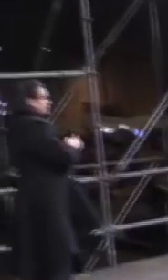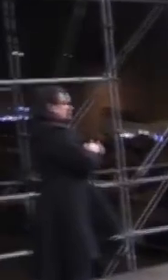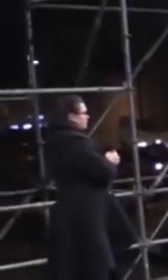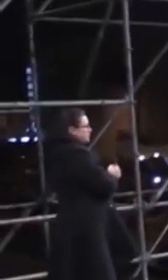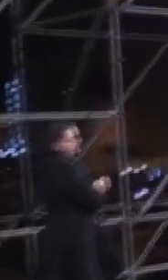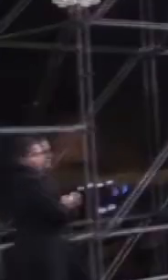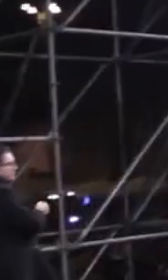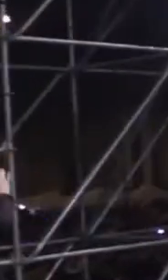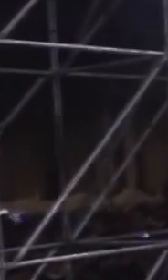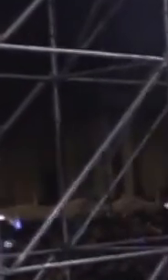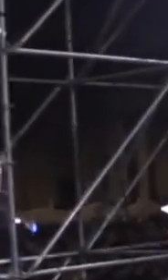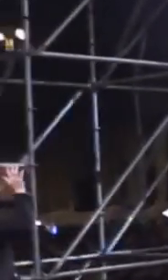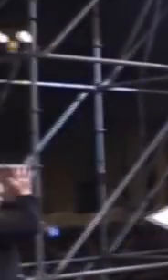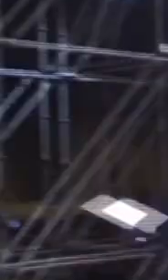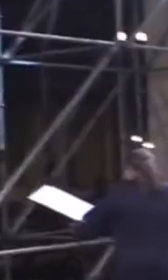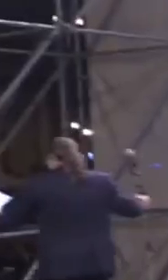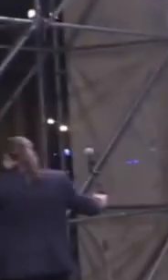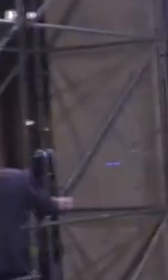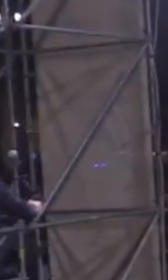Avete No